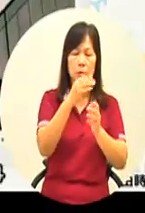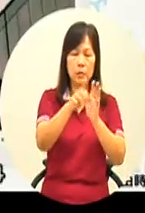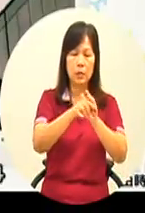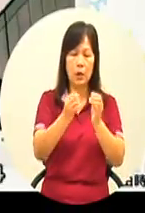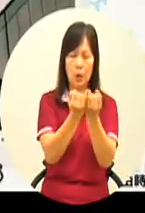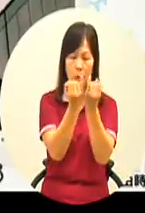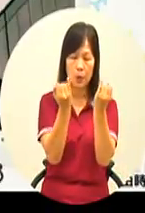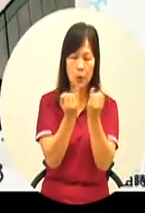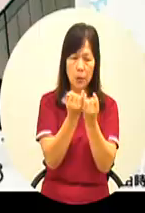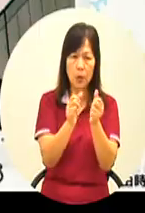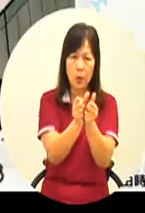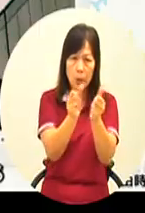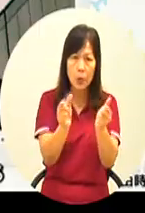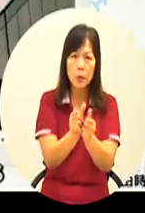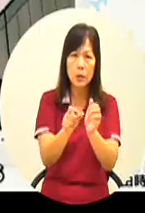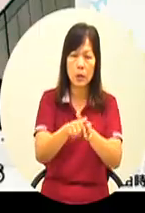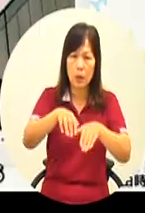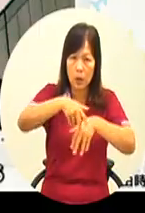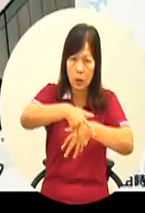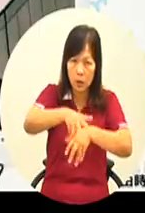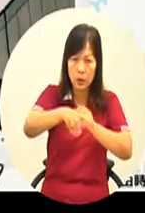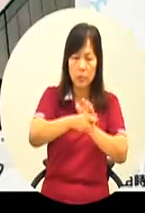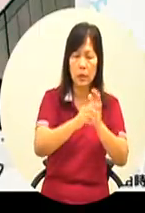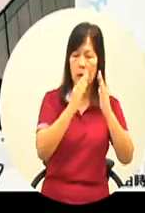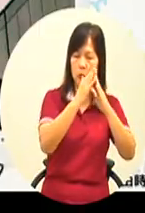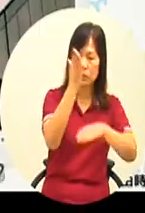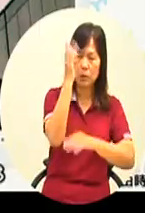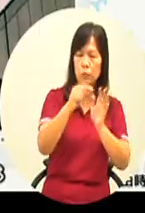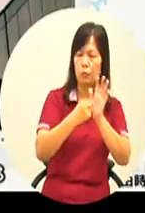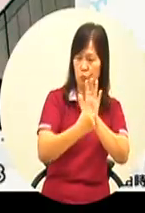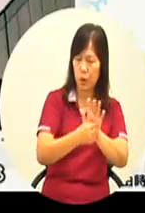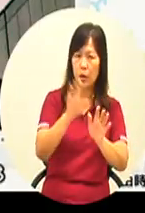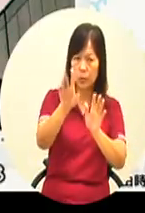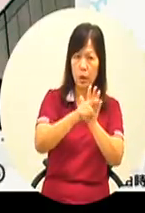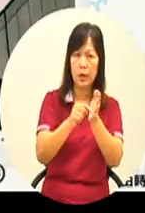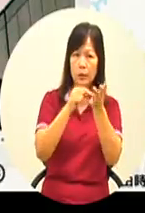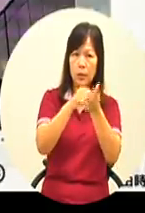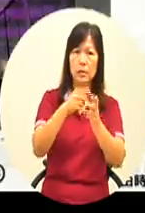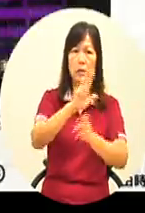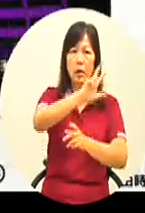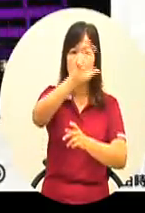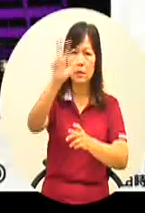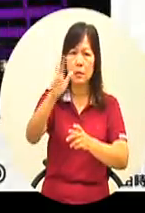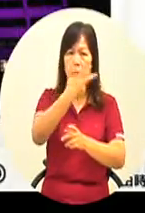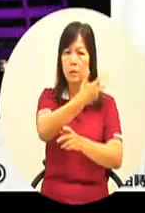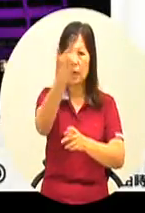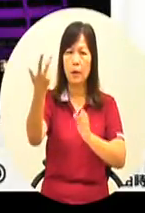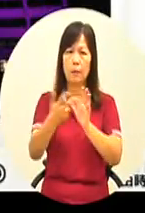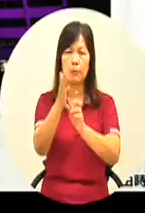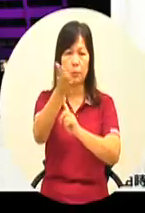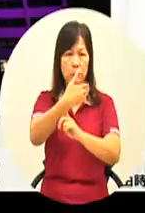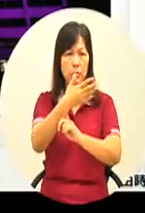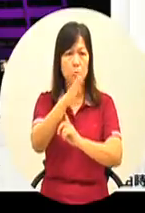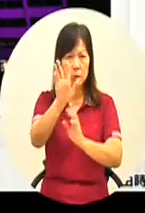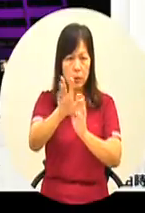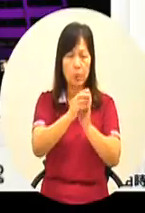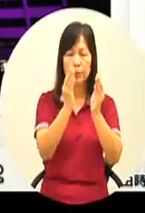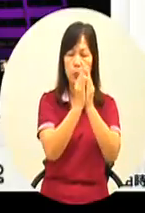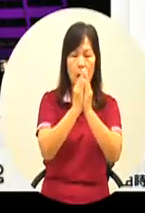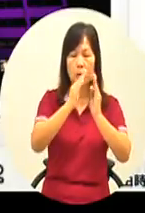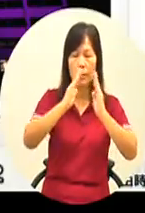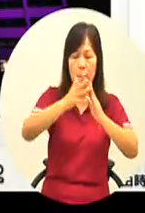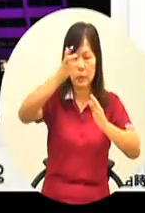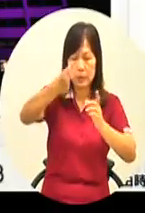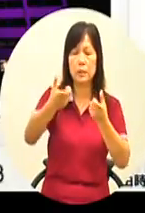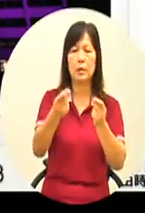游行，他们是否有一个做一个表态，他们就升起了彩虹旗。那接着桃园市政府也针对整